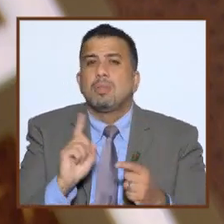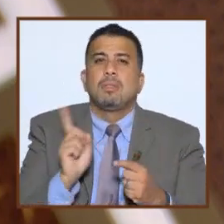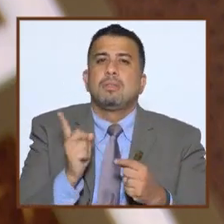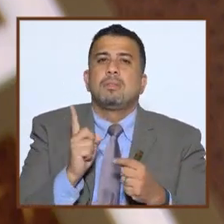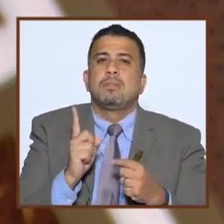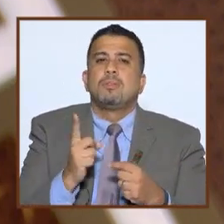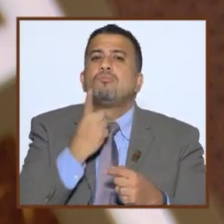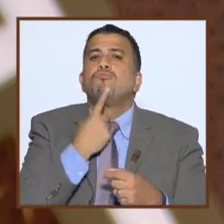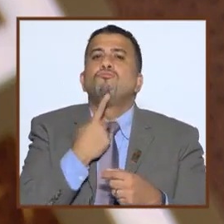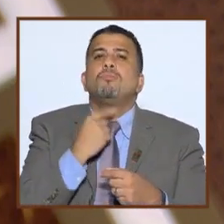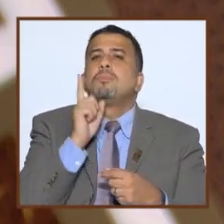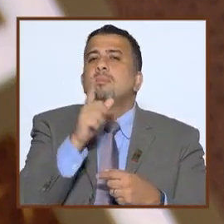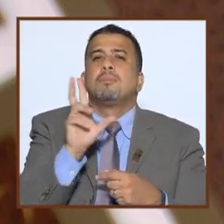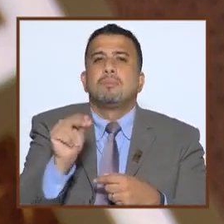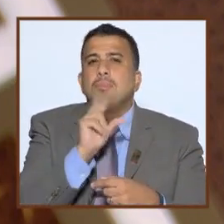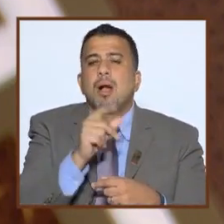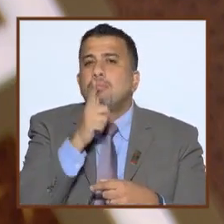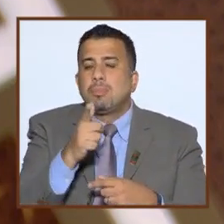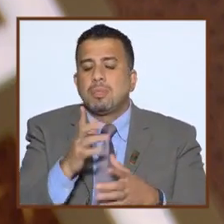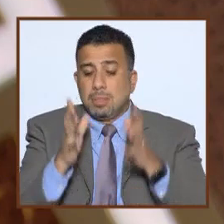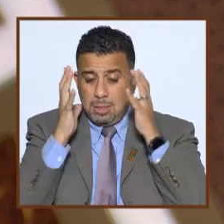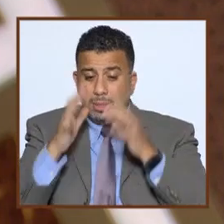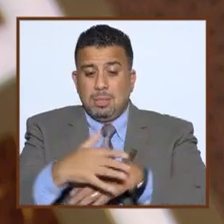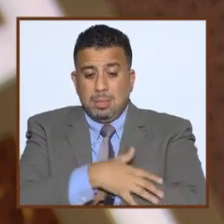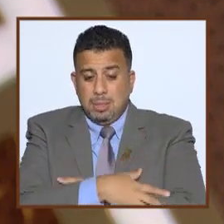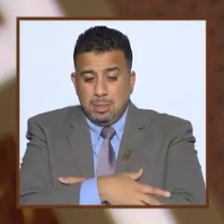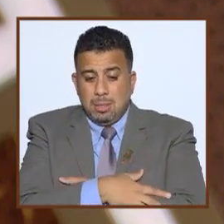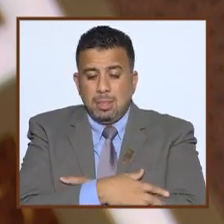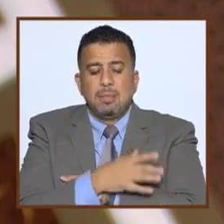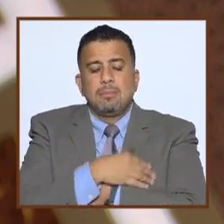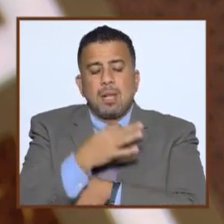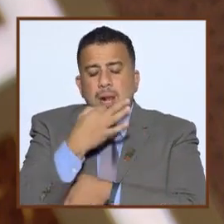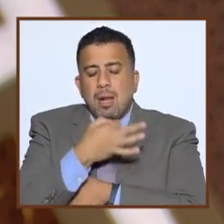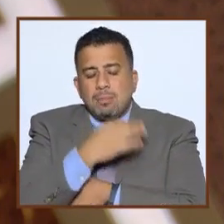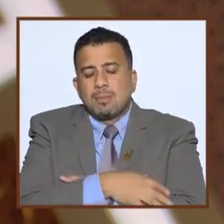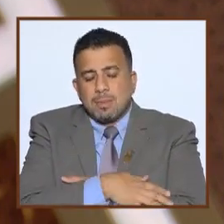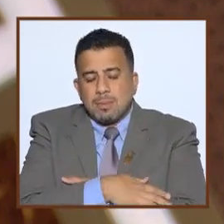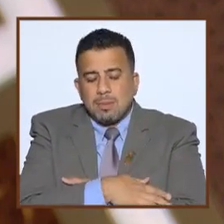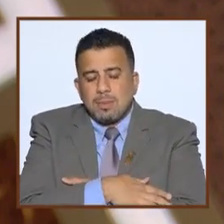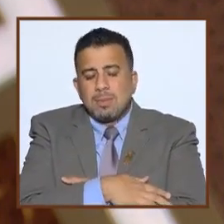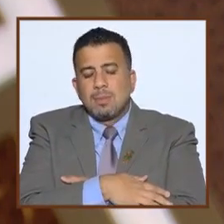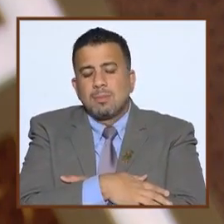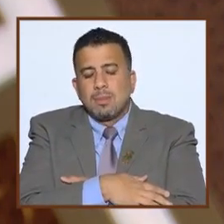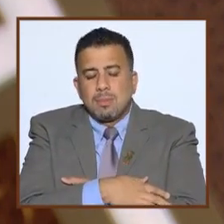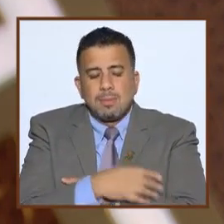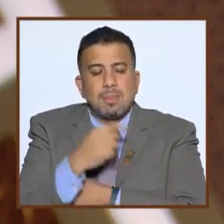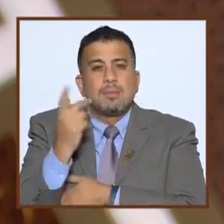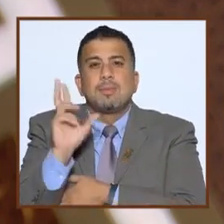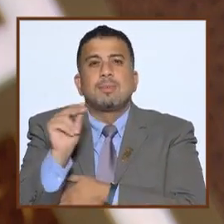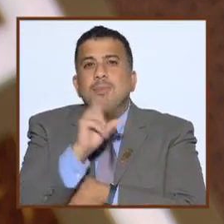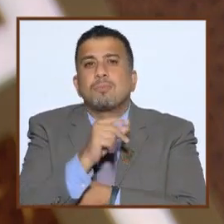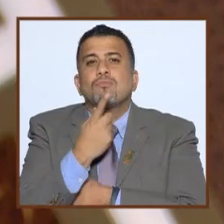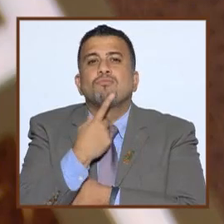الوقت الذي يحتاج فيه الى خشوع مثلا اذا يعني اتاه وارد من الواردات خاطر من الخواطر بانه